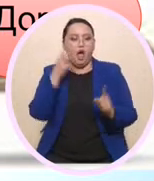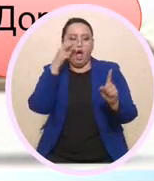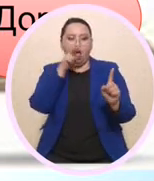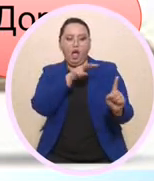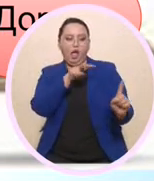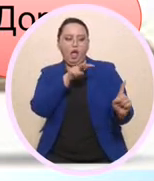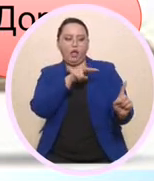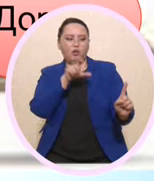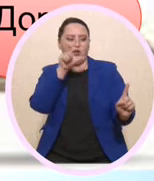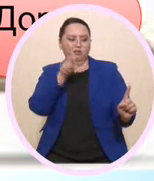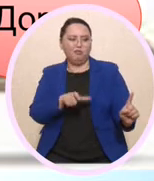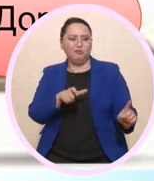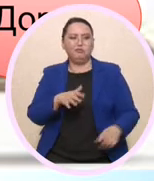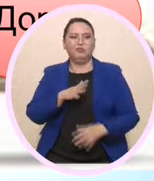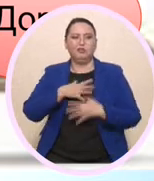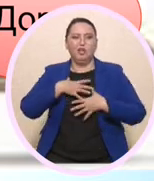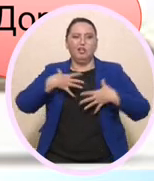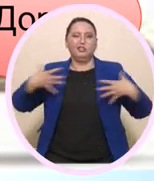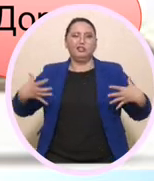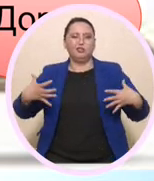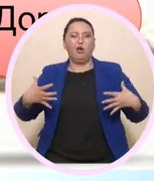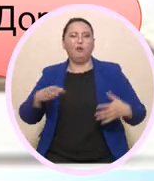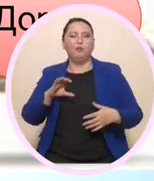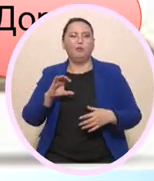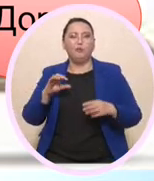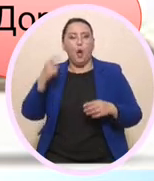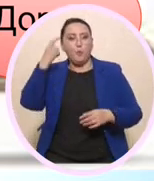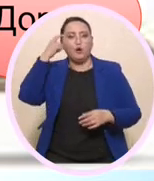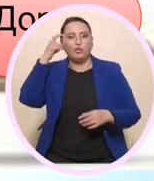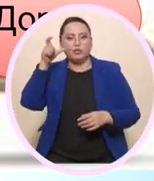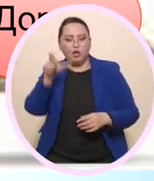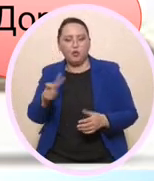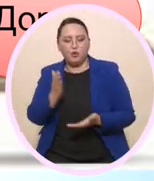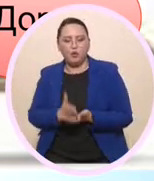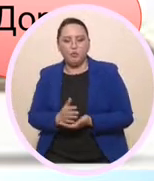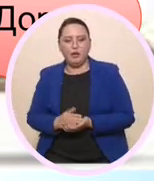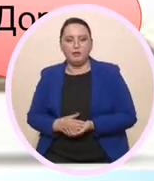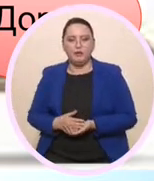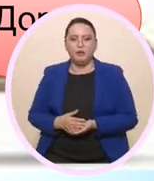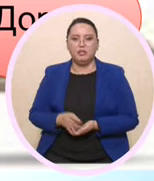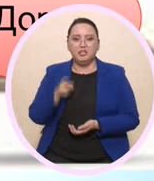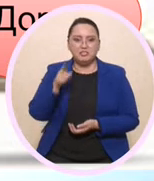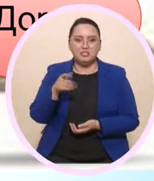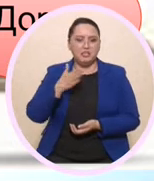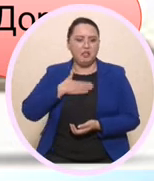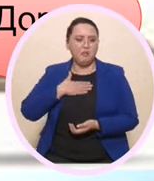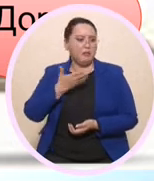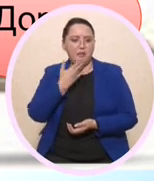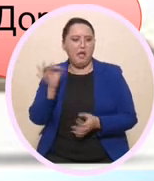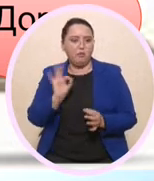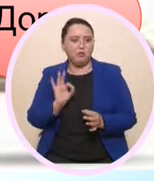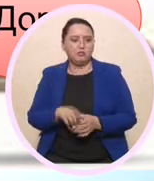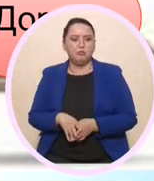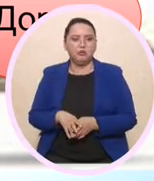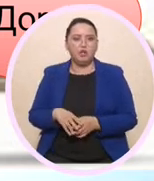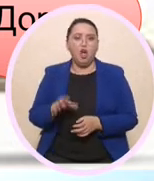мөн саруулхан дотортой амтан юм да. Чи уржинэн жил намайг энд байгаагүй бол үдид олц хайж явах нь